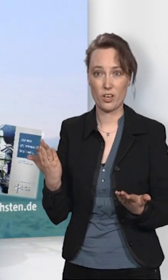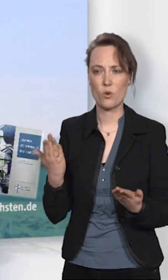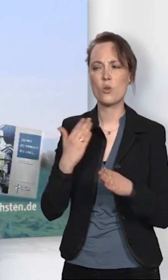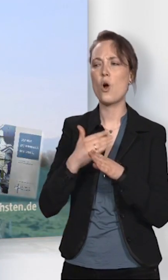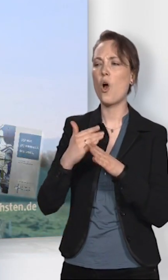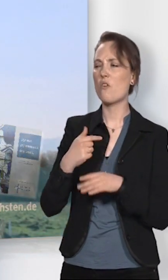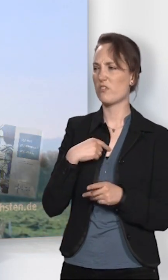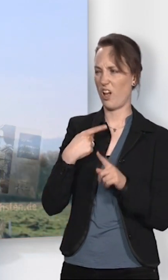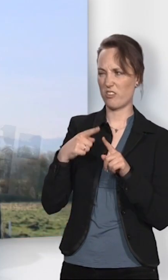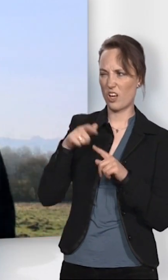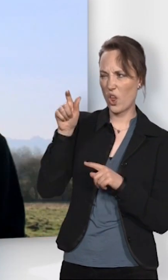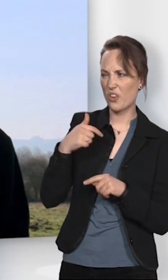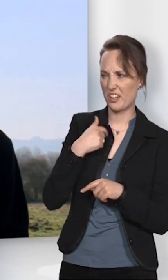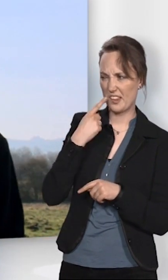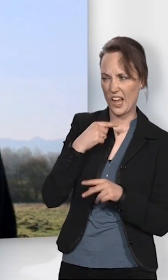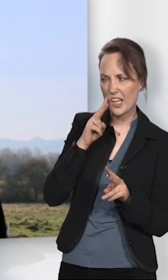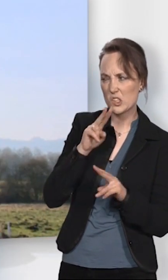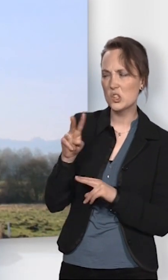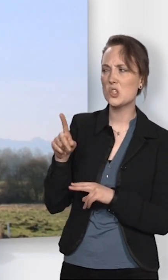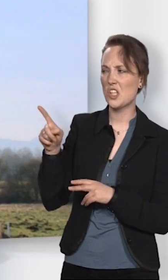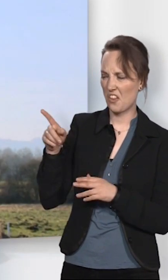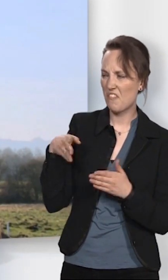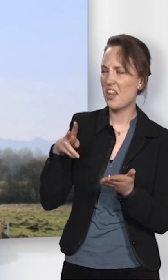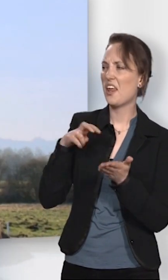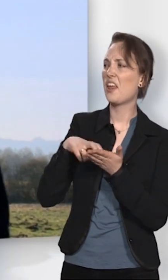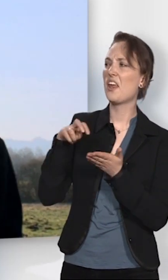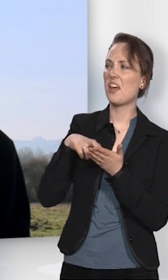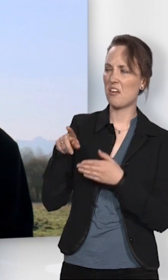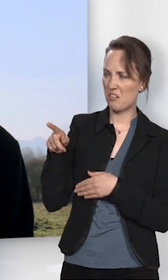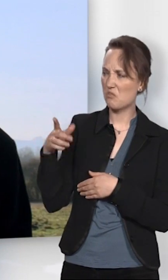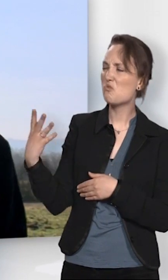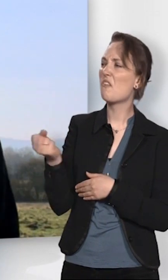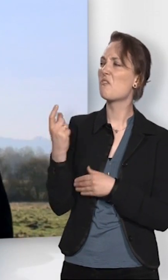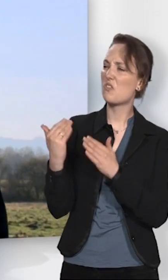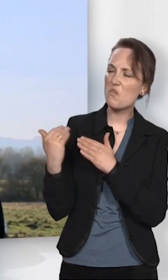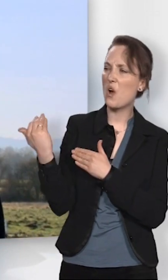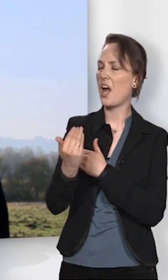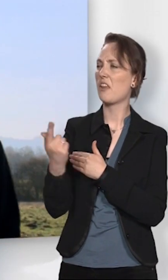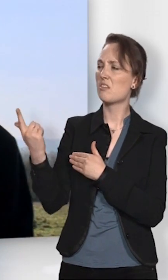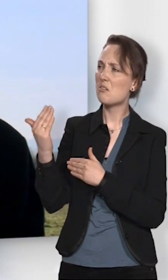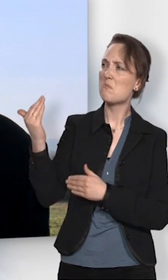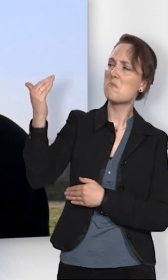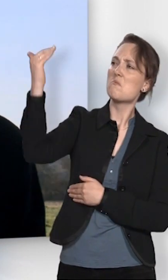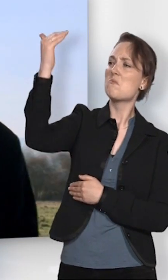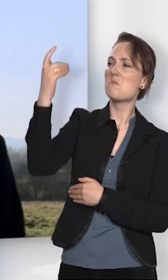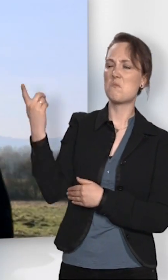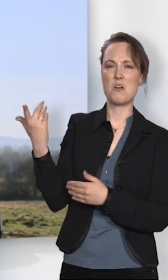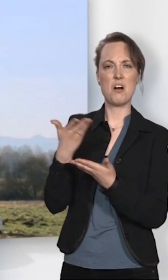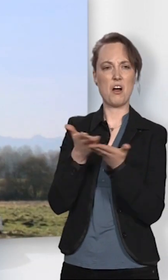die gehen ihren Weg, die machen ihren Weg, die haben Erfolg, die kommen voran, die steigen immer höher auf, denen stehen alle Wege